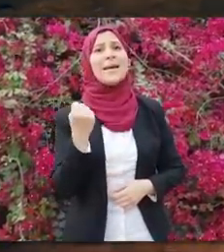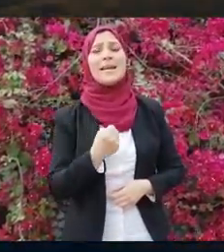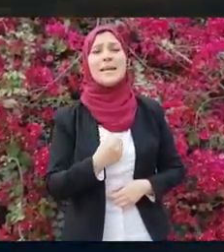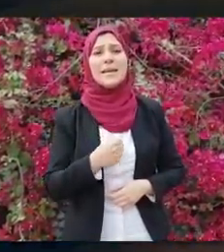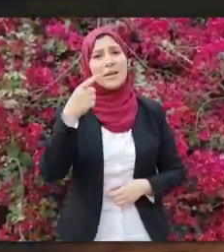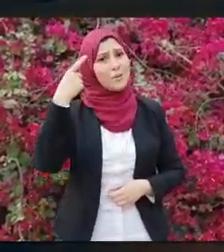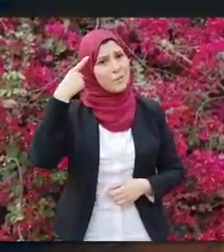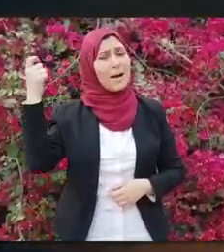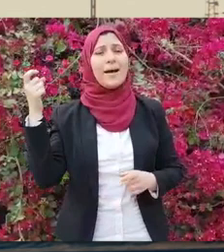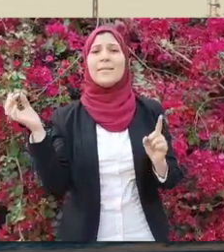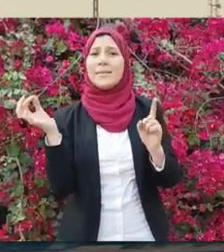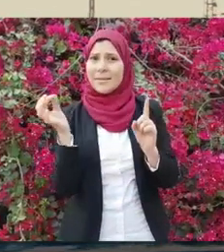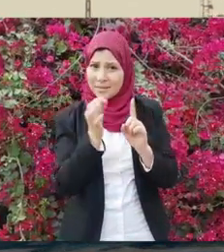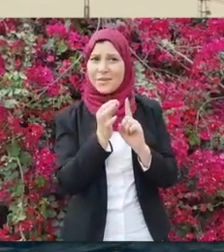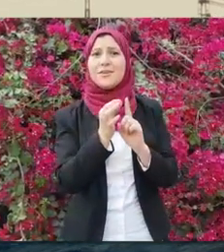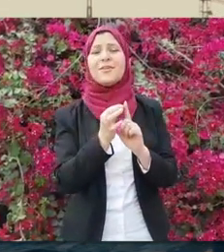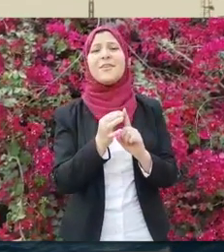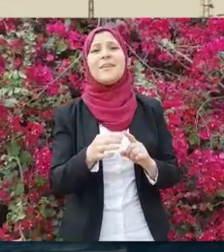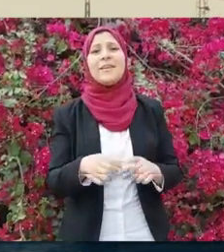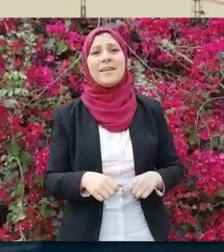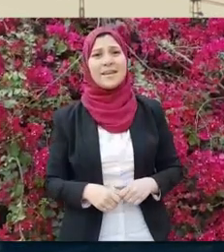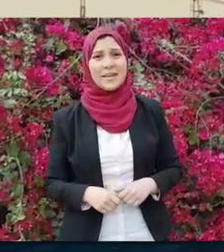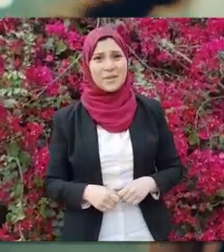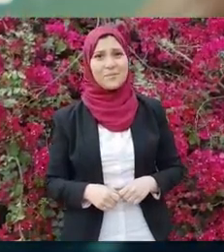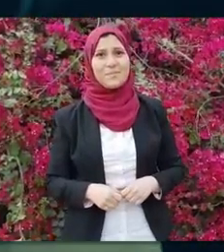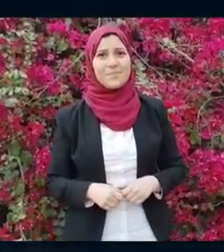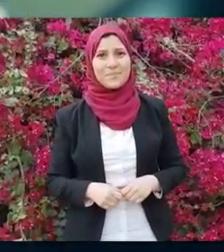قلبك كريم ومحدد الطريق.